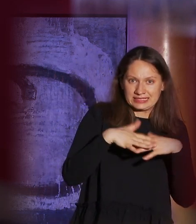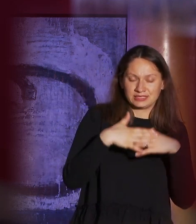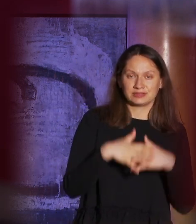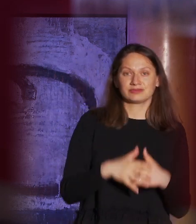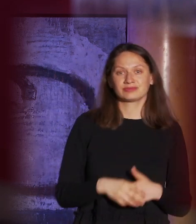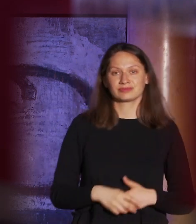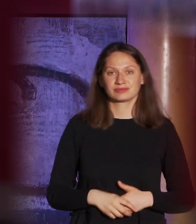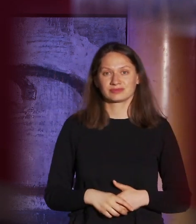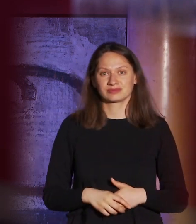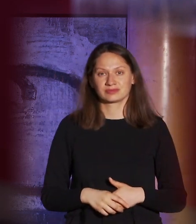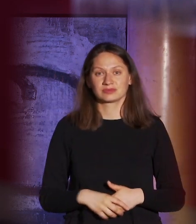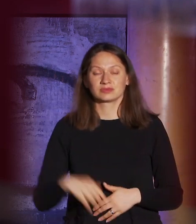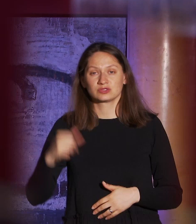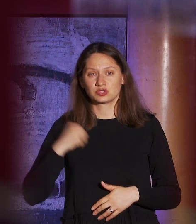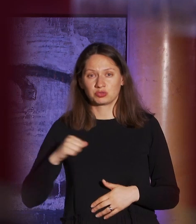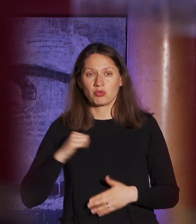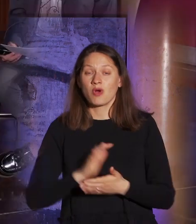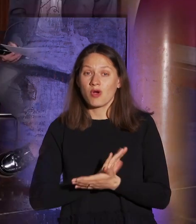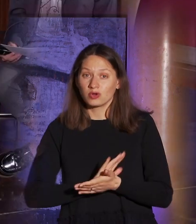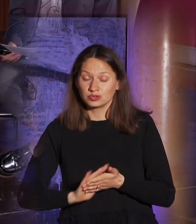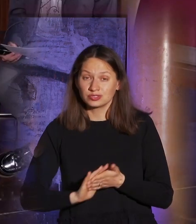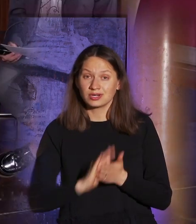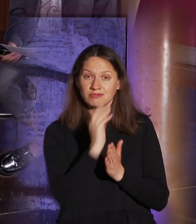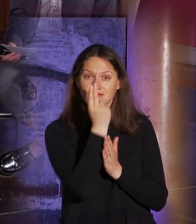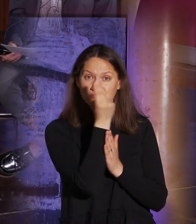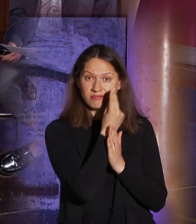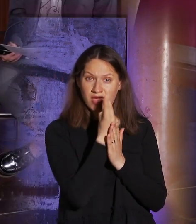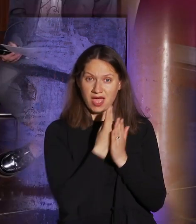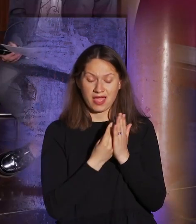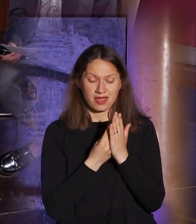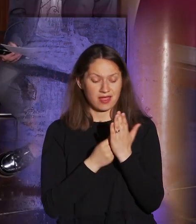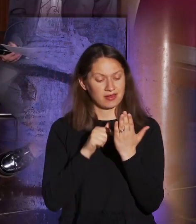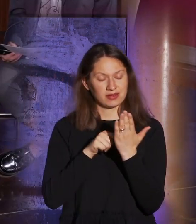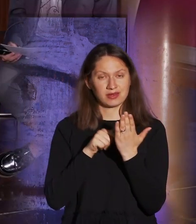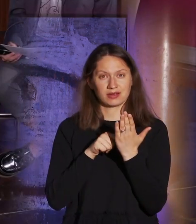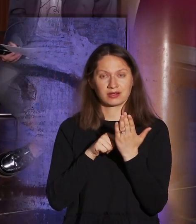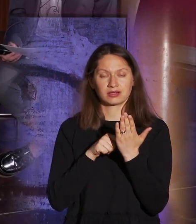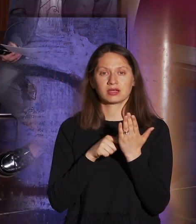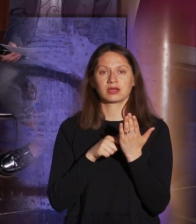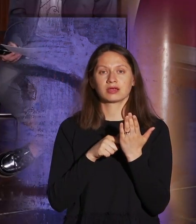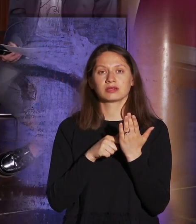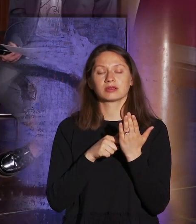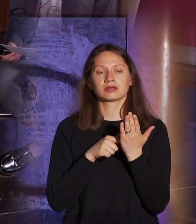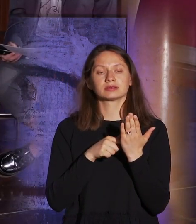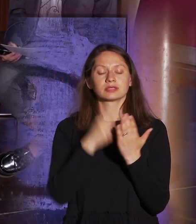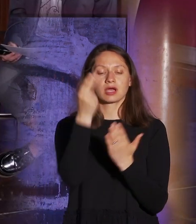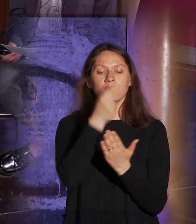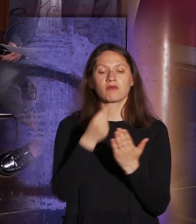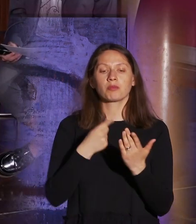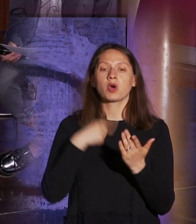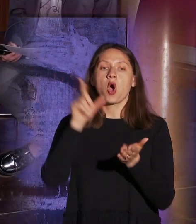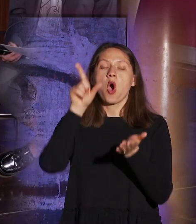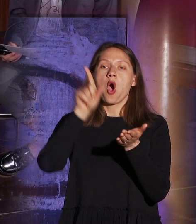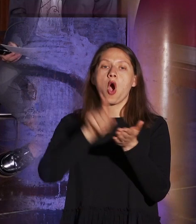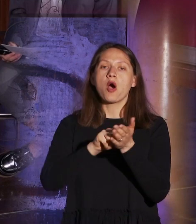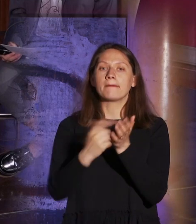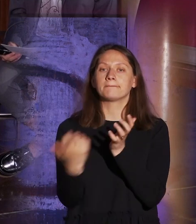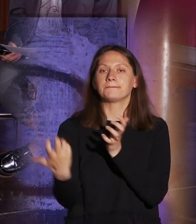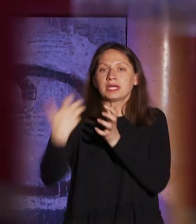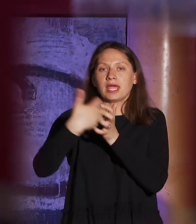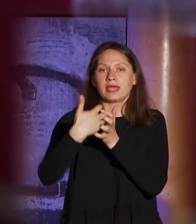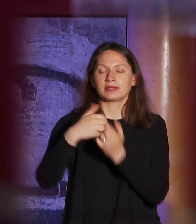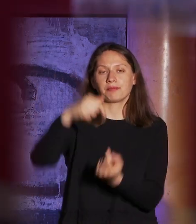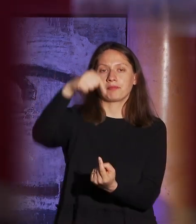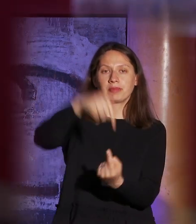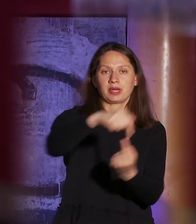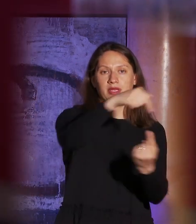Menininkai, kurdami, jie neturi galvoti, kad mano menas privalo būti prieinamas. Jie